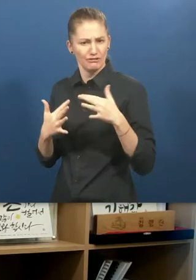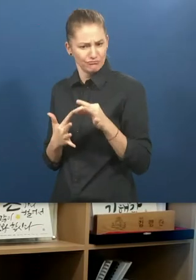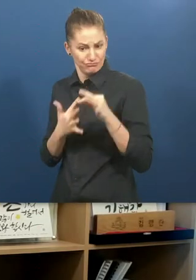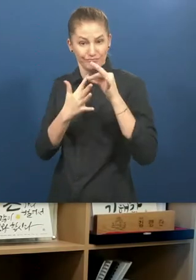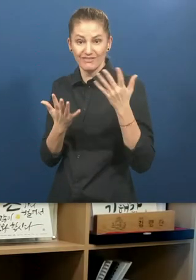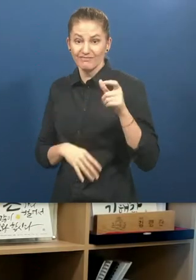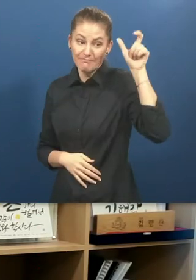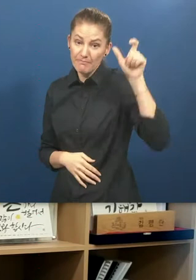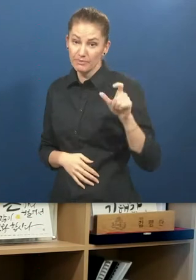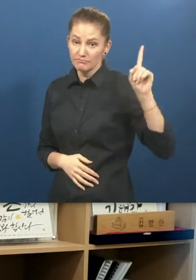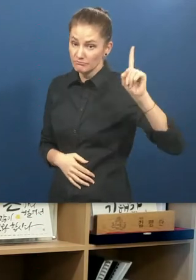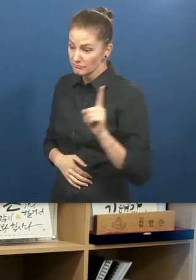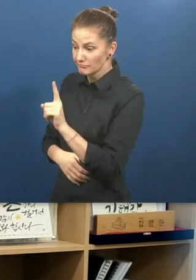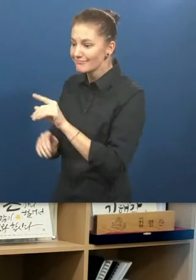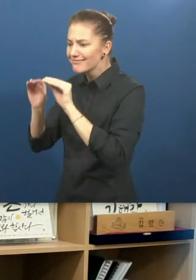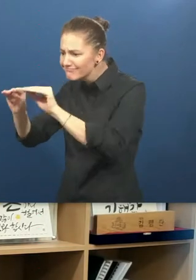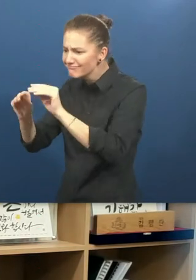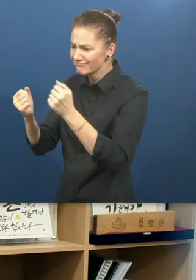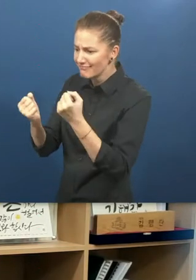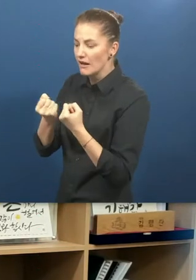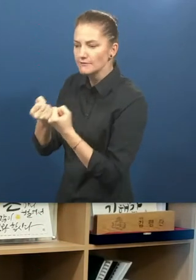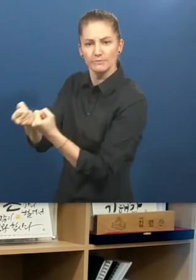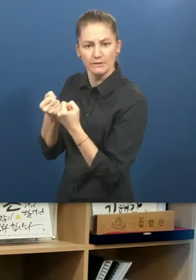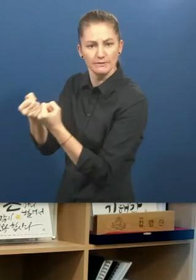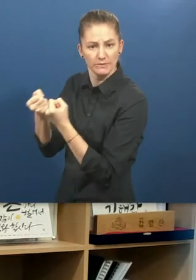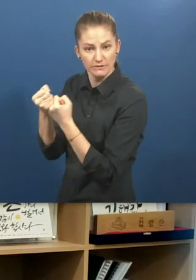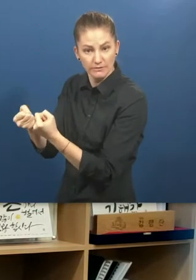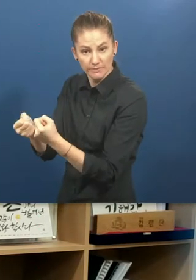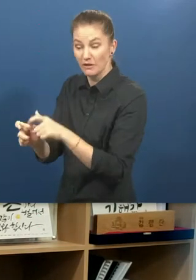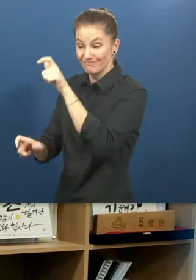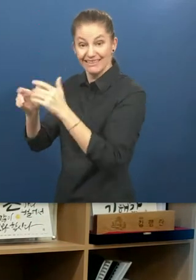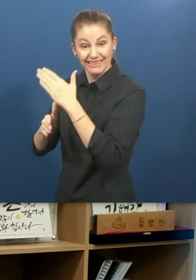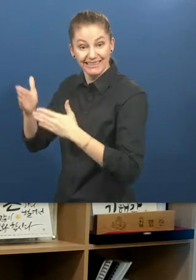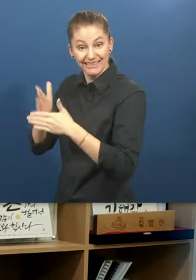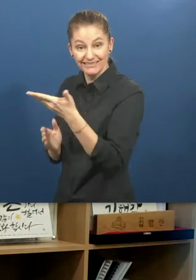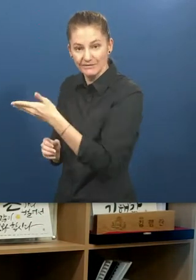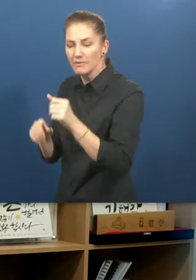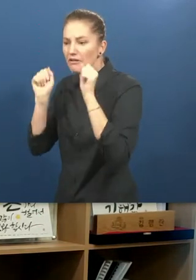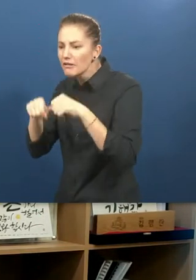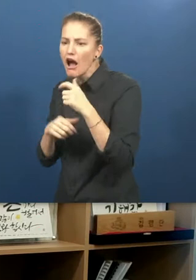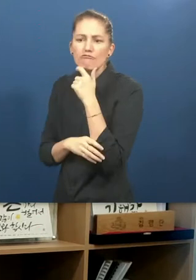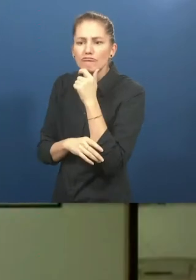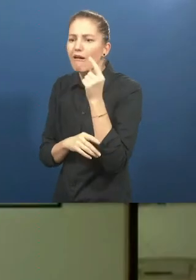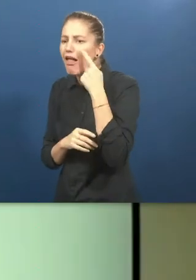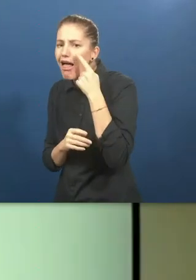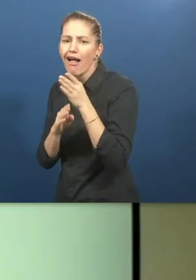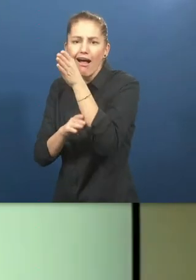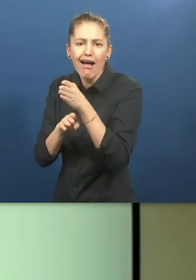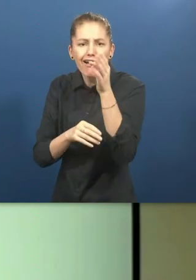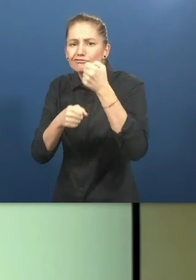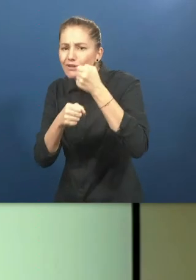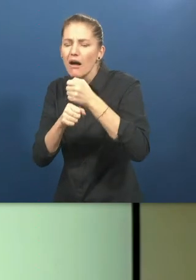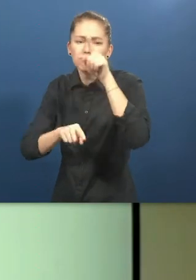우리 프로젝트는 복지 영역에서 교육 영역에 개입한다는 것입니다. 또한 장애인들이 다양한 종류의 직업들을 경험할 수 있도록 하는